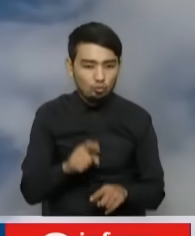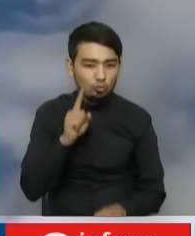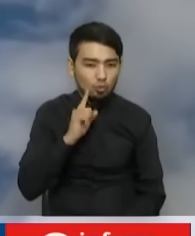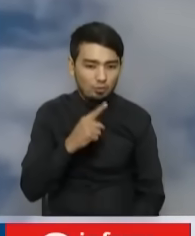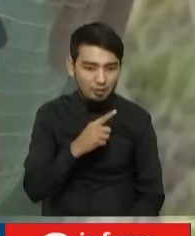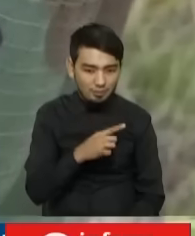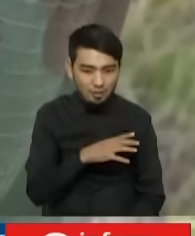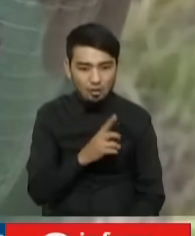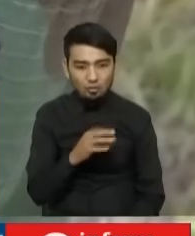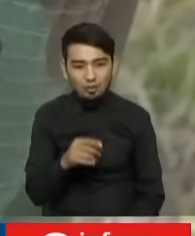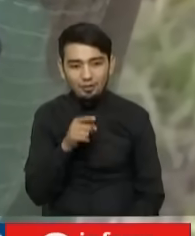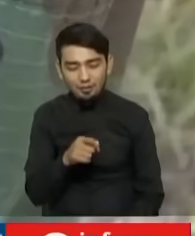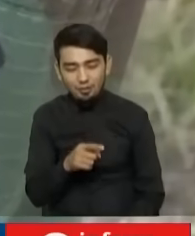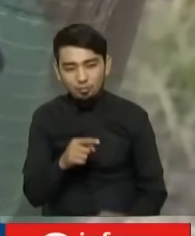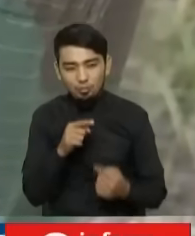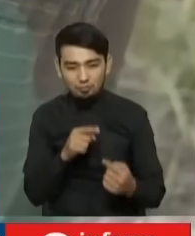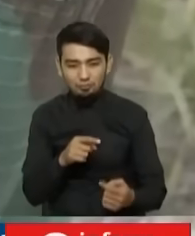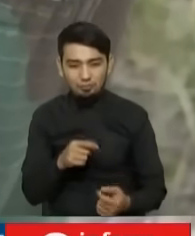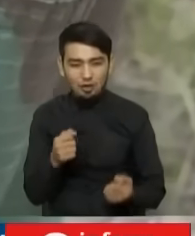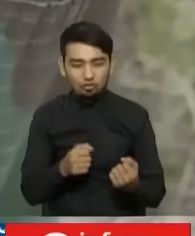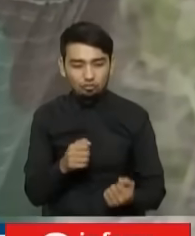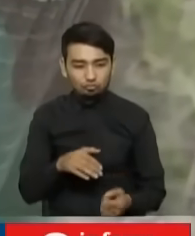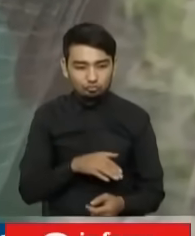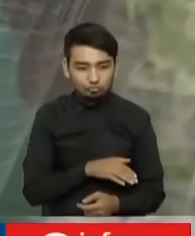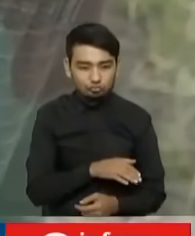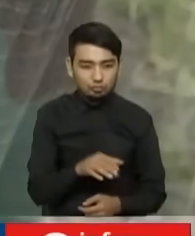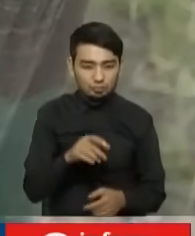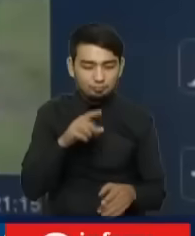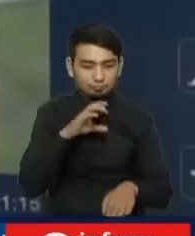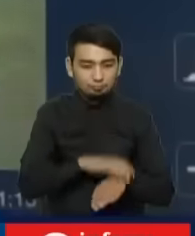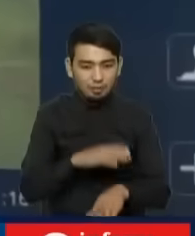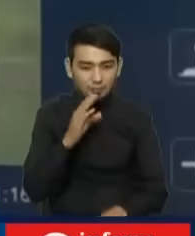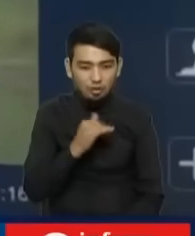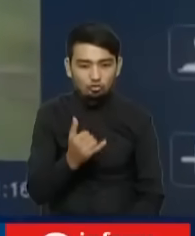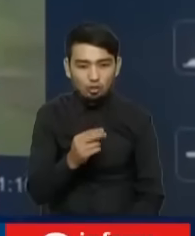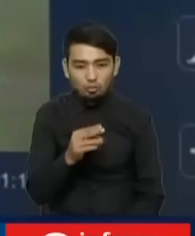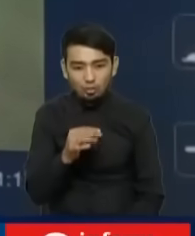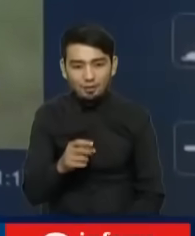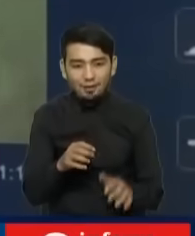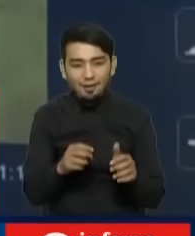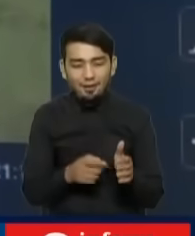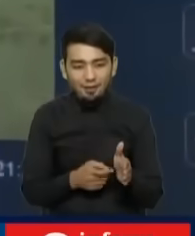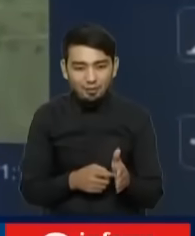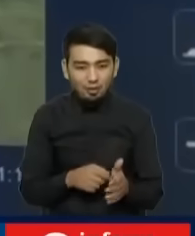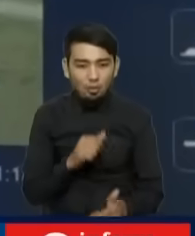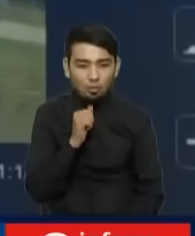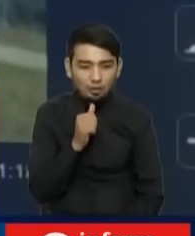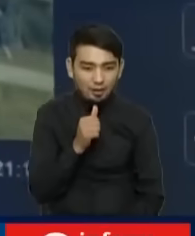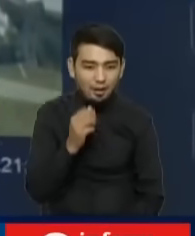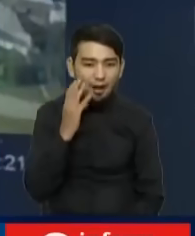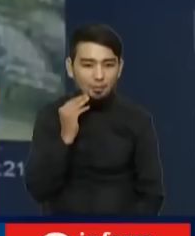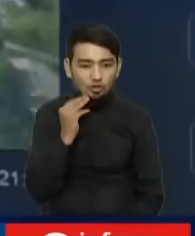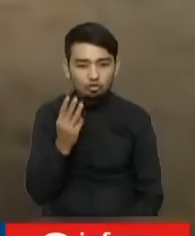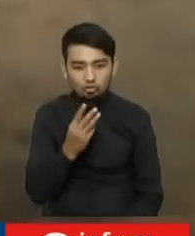Бірақ бұл құрылғы тек қарсы жолаққа шығатын машиналарды ғана түсіре алады екен. Қазір дрондар Қарағанды, Қостанай, Алматы және Шығыс